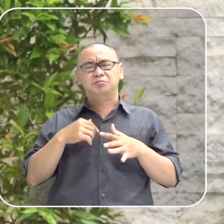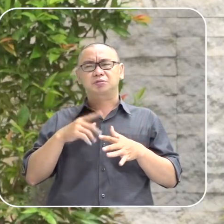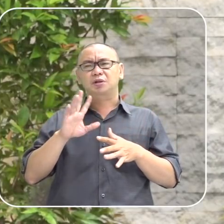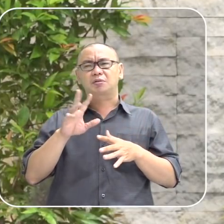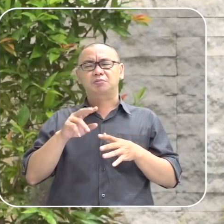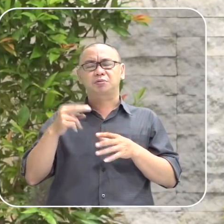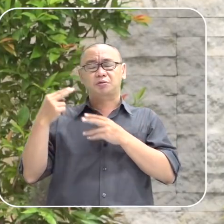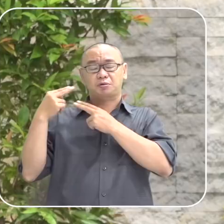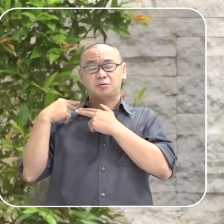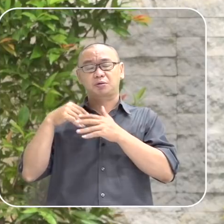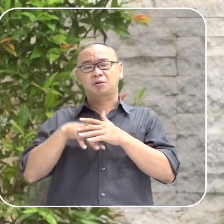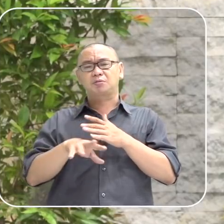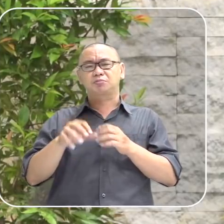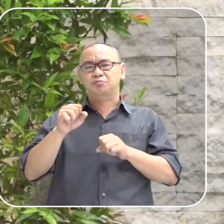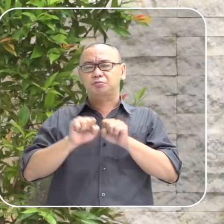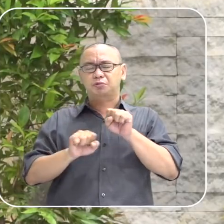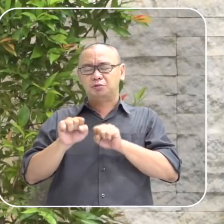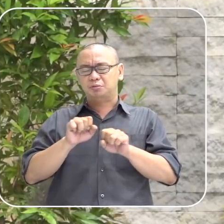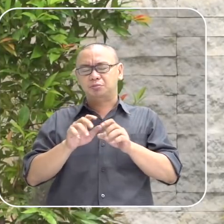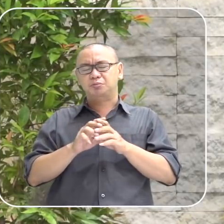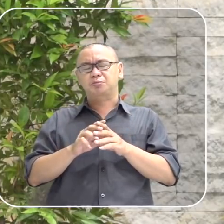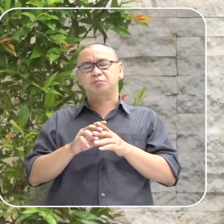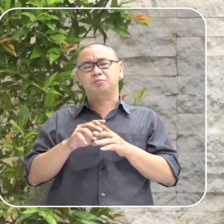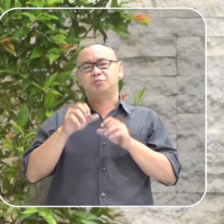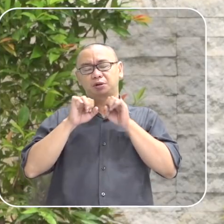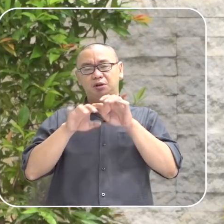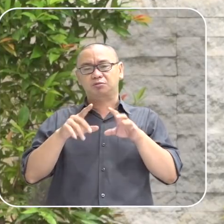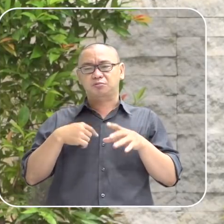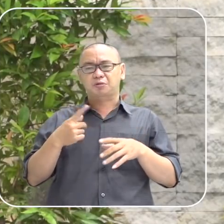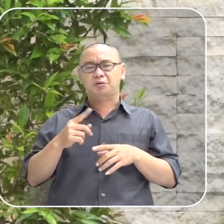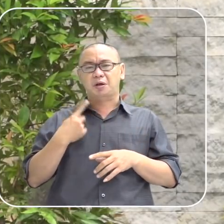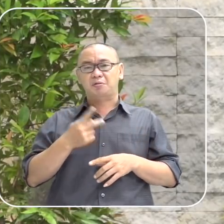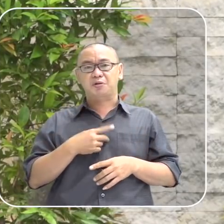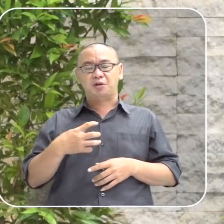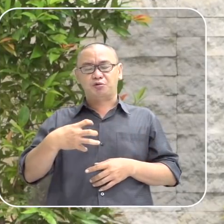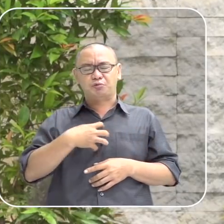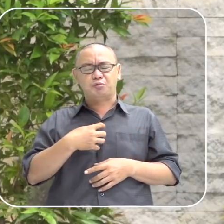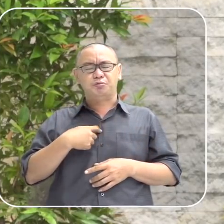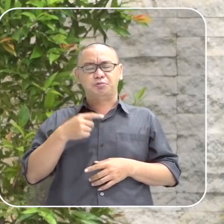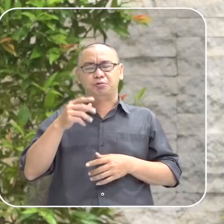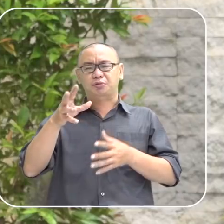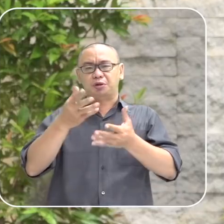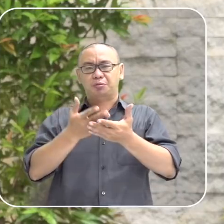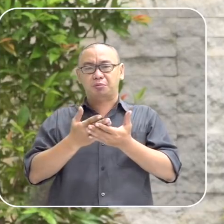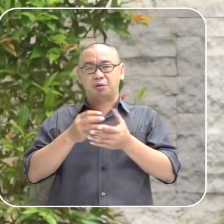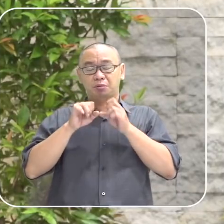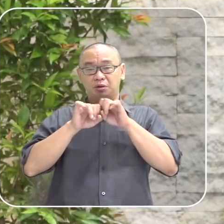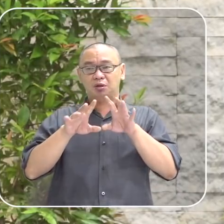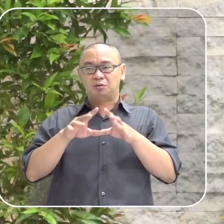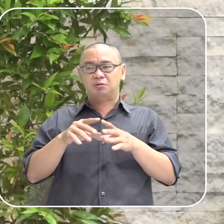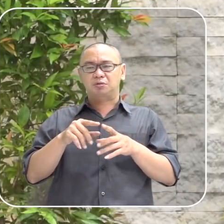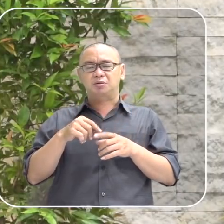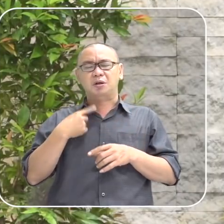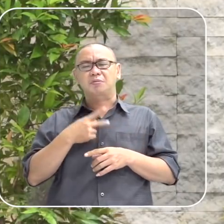pengelolaan berkat-berkat Tuhan itu. Kami terlalu egois di dalam menerima berkat-berkat-Mu. Kami teledor di dalam